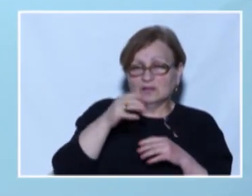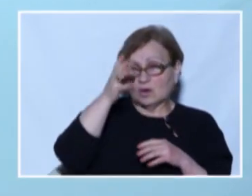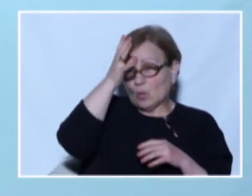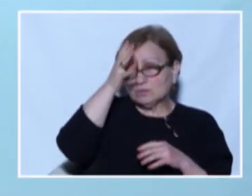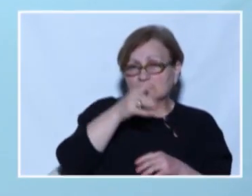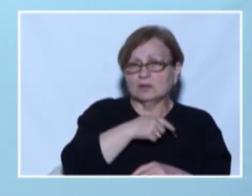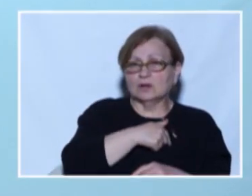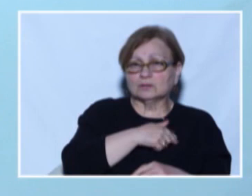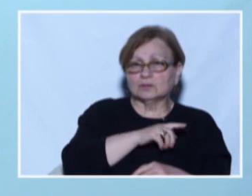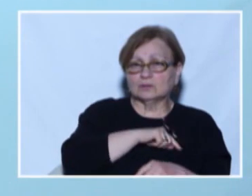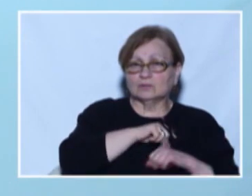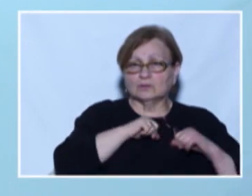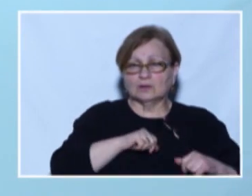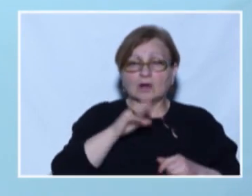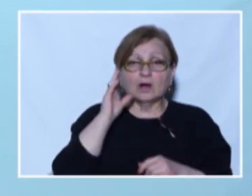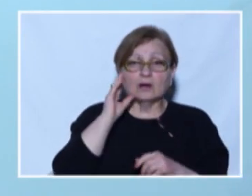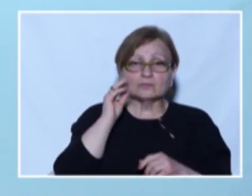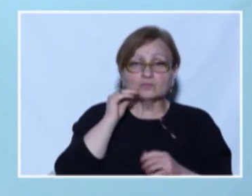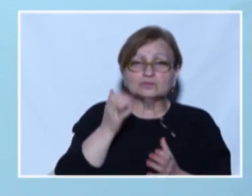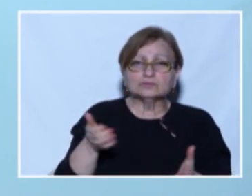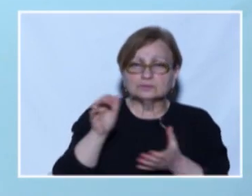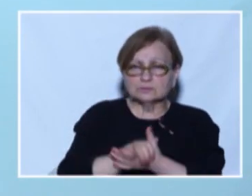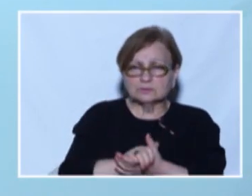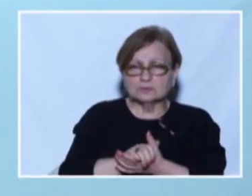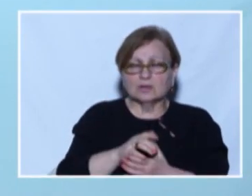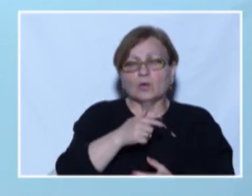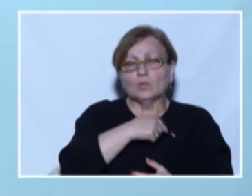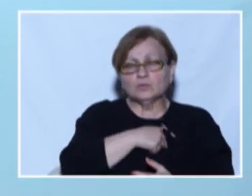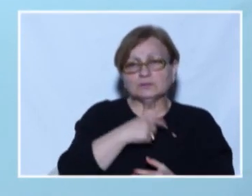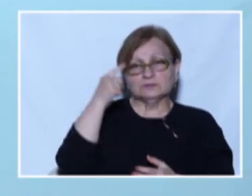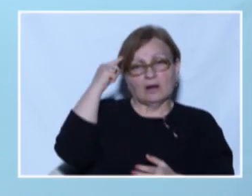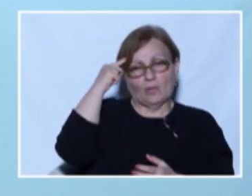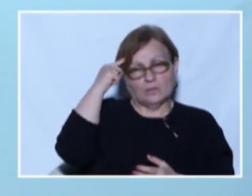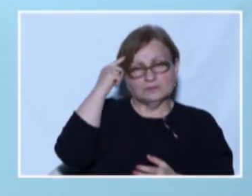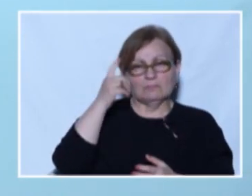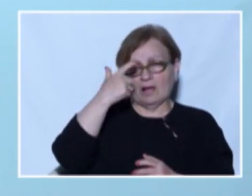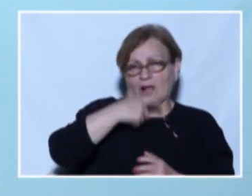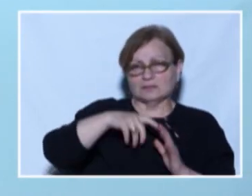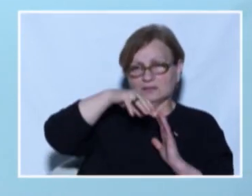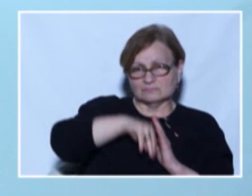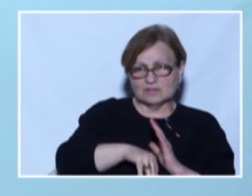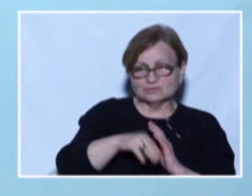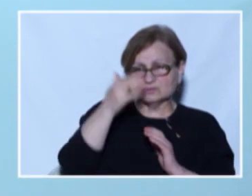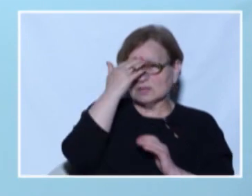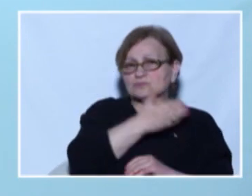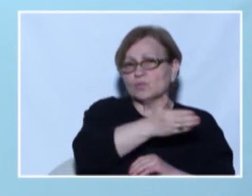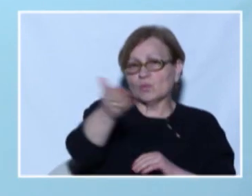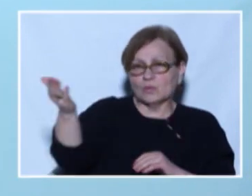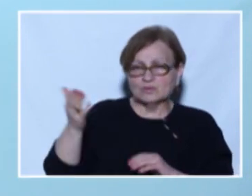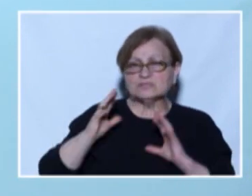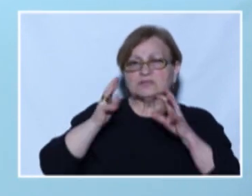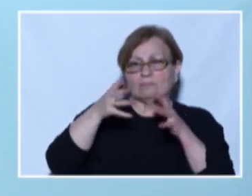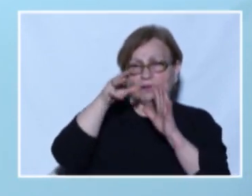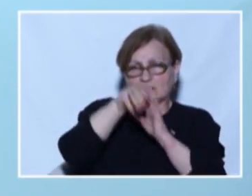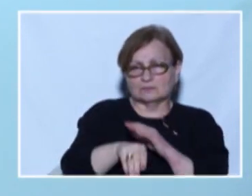გული, ნეტავი, როდის შერიგდებიან გული და გონება ადამიანში, საზოგადოებაში,